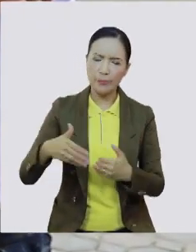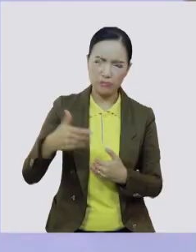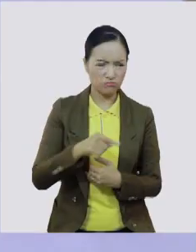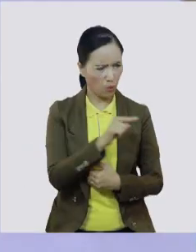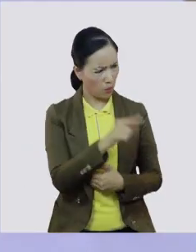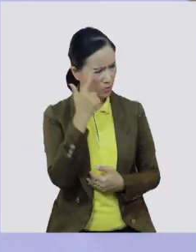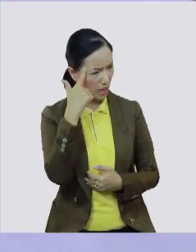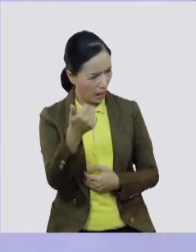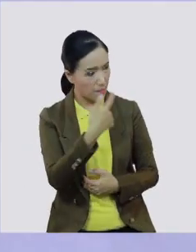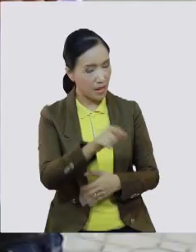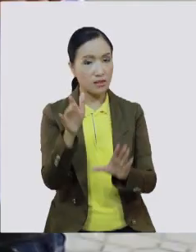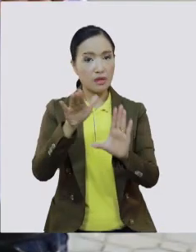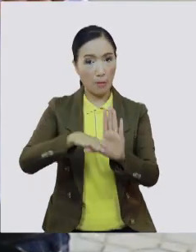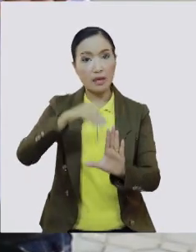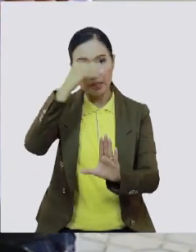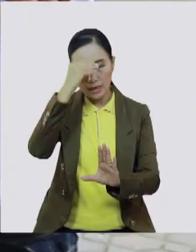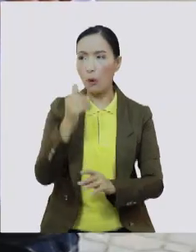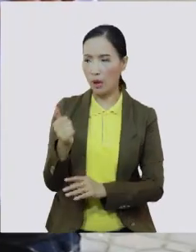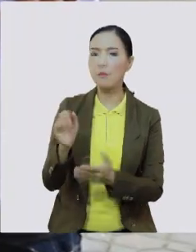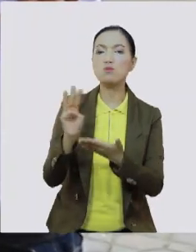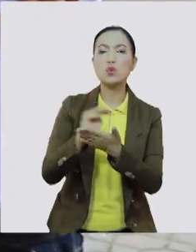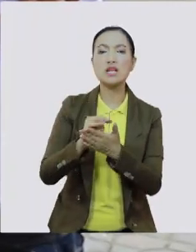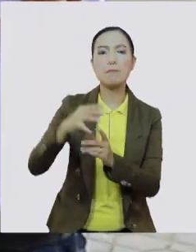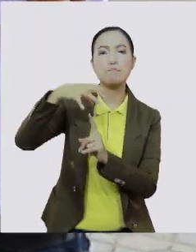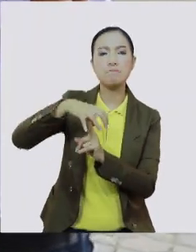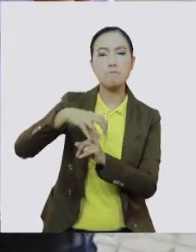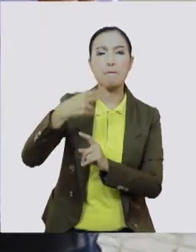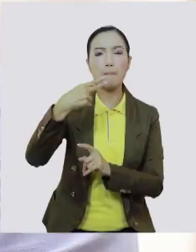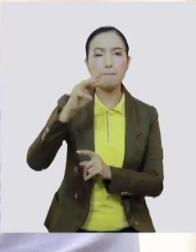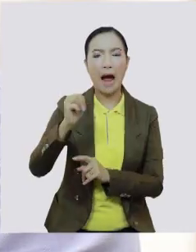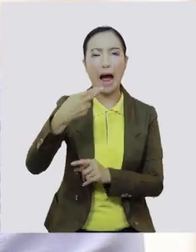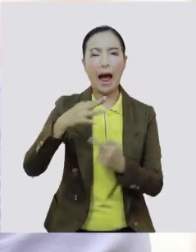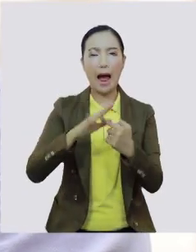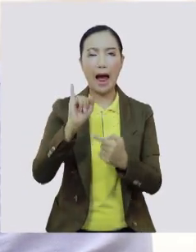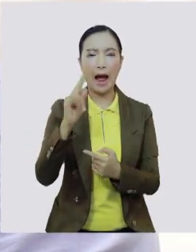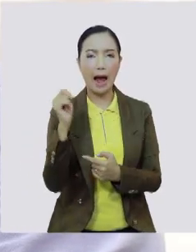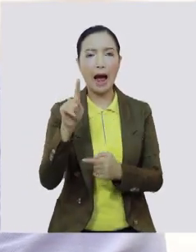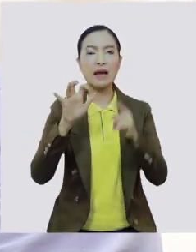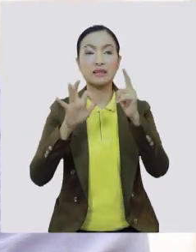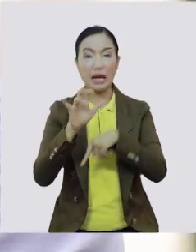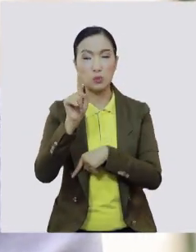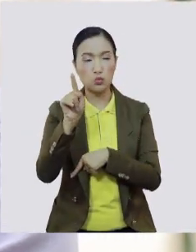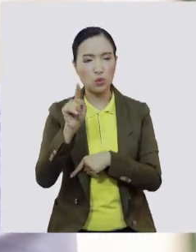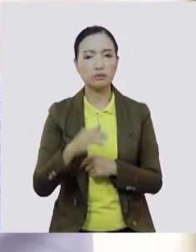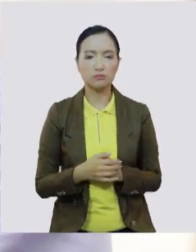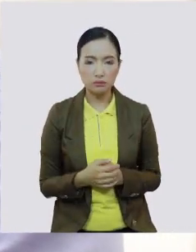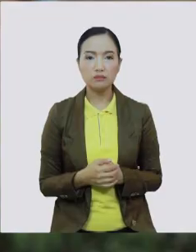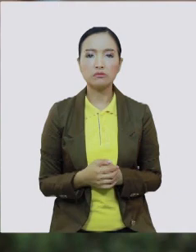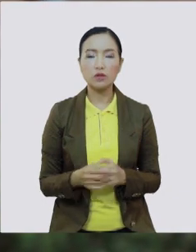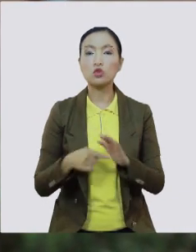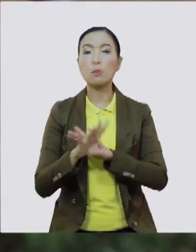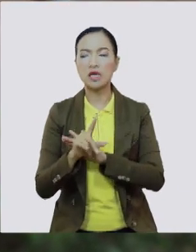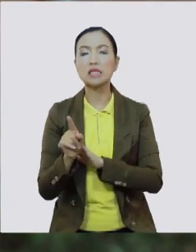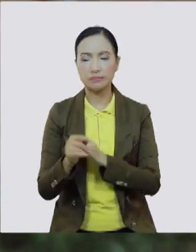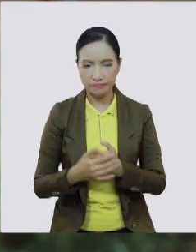ฉลาดลองไปสมัครเรียนดูไหมเขาก็เลยพาไปสมัครที่มูลนิธิพระมหาไทยอะค่ะ ไปที่นั่นด้วยเป้าหมายคืออะไร